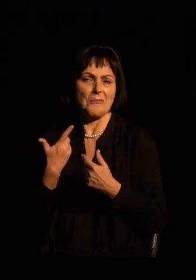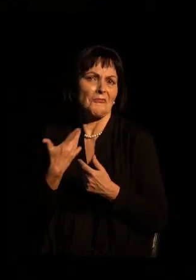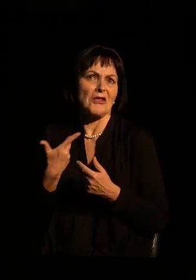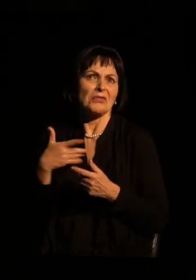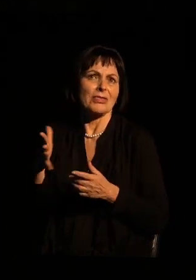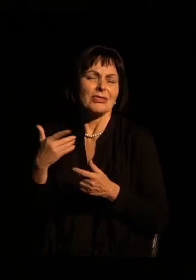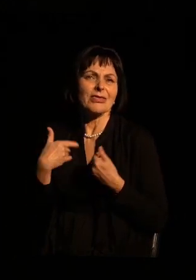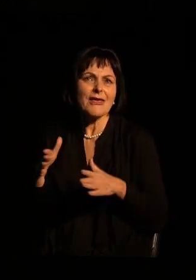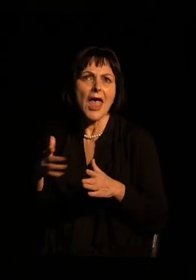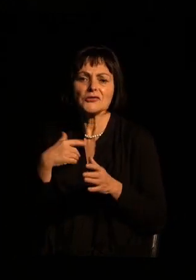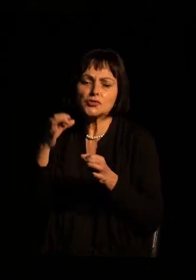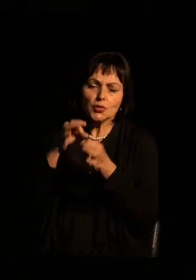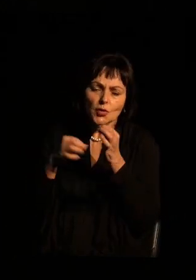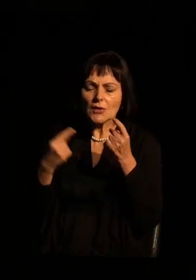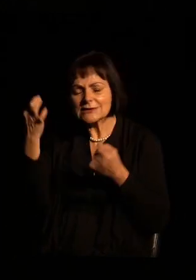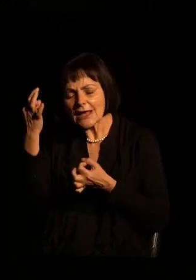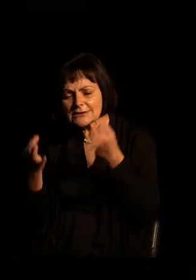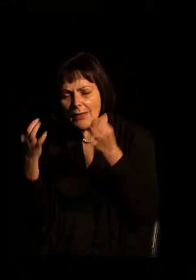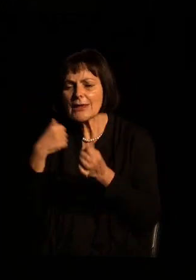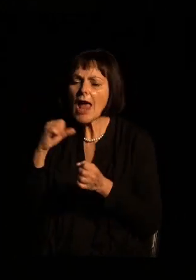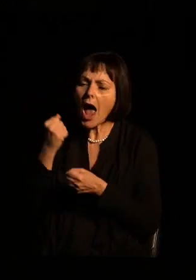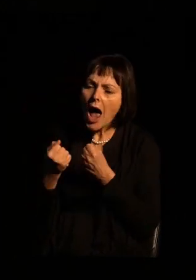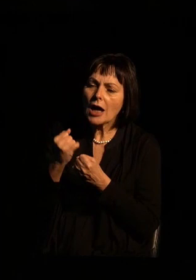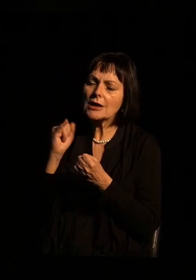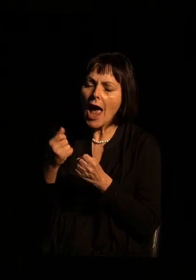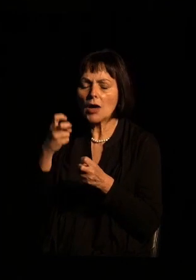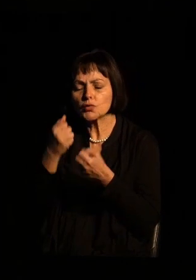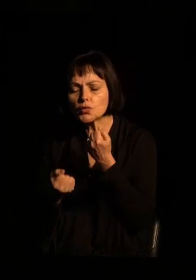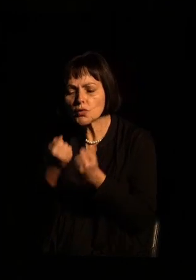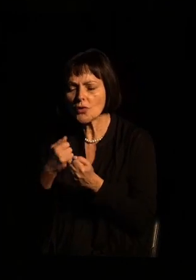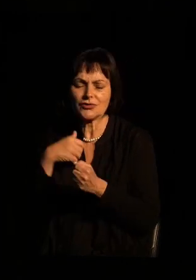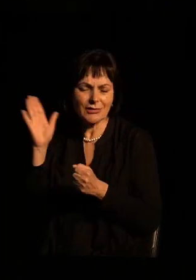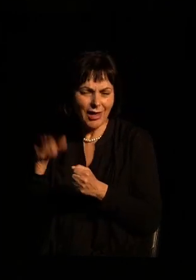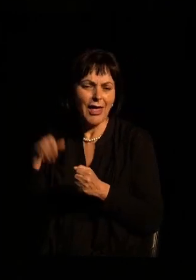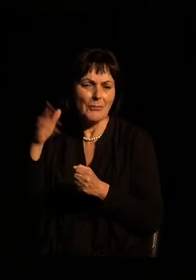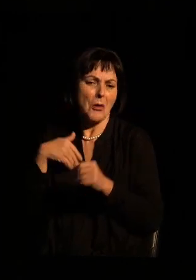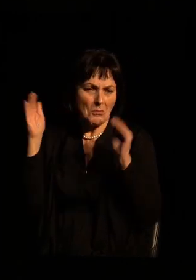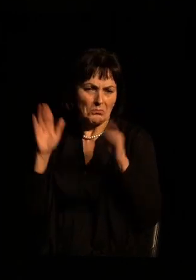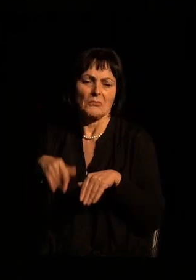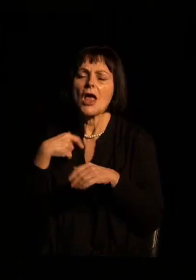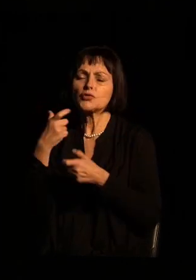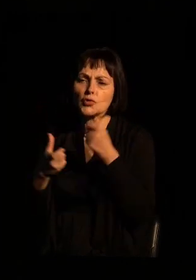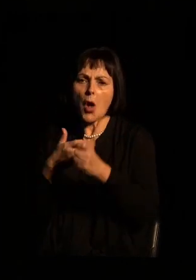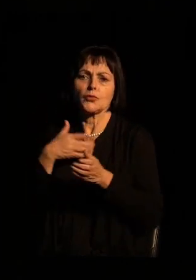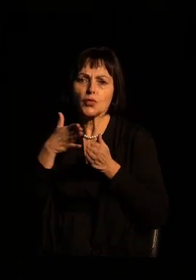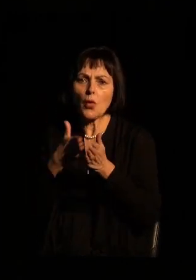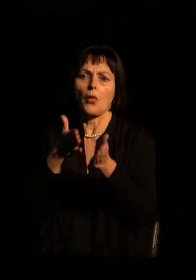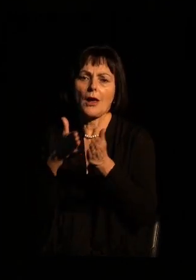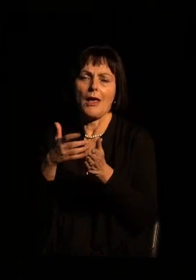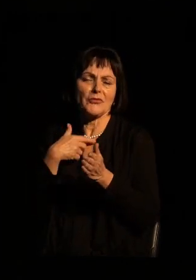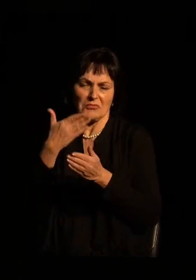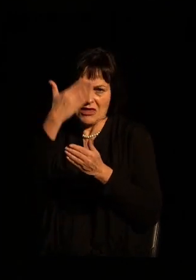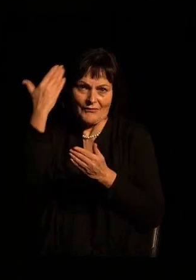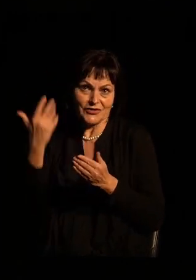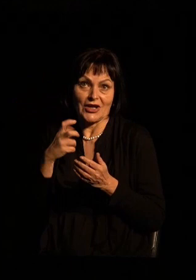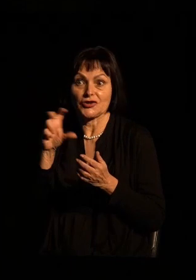nastawiając się, nie studiując tego, jakie są trudności i w skale, tylko no mówimy, no trzeba by zrobić tą drogę. Nie wiedzieliśmy,